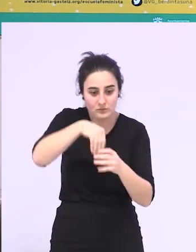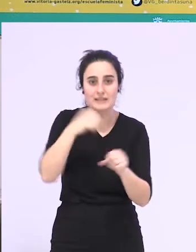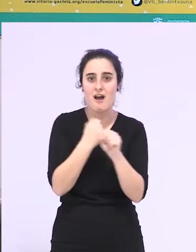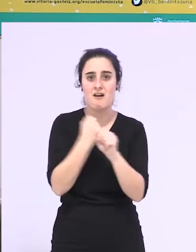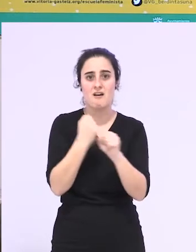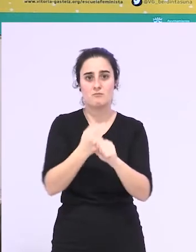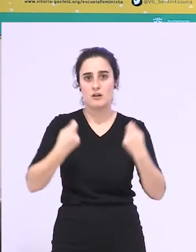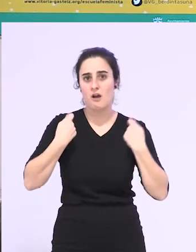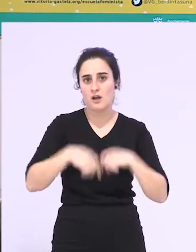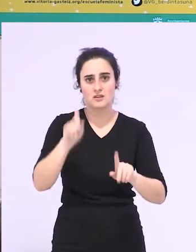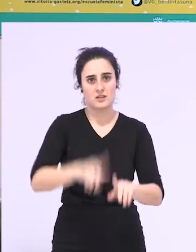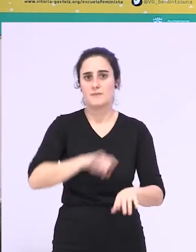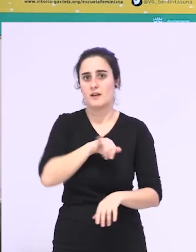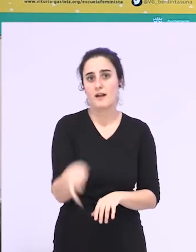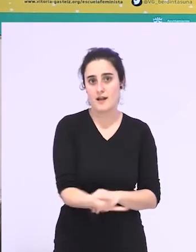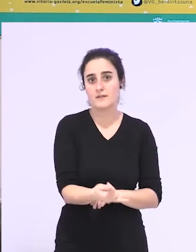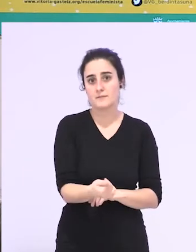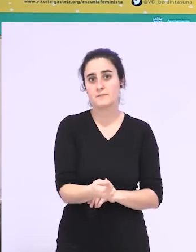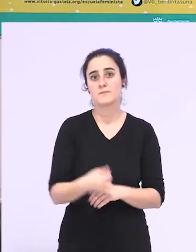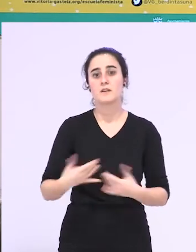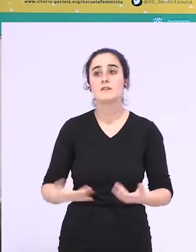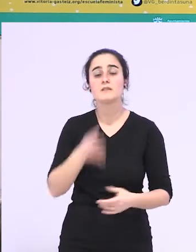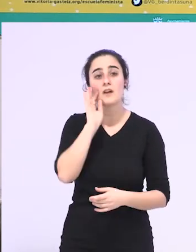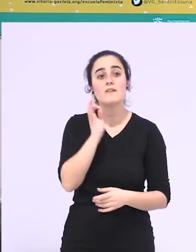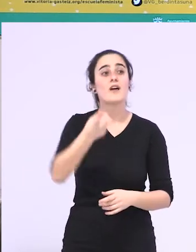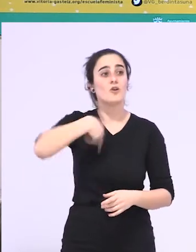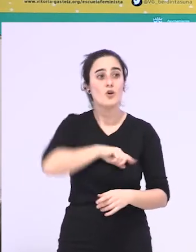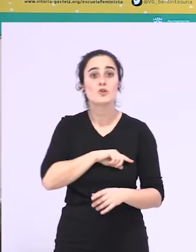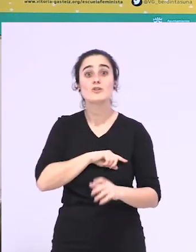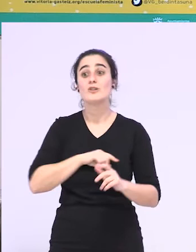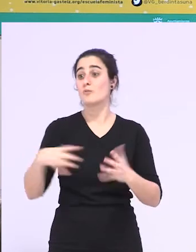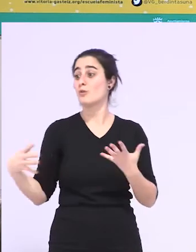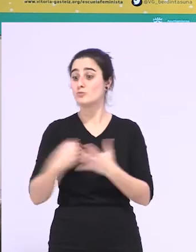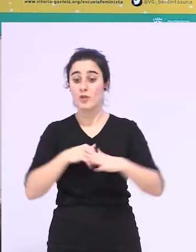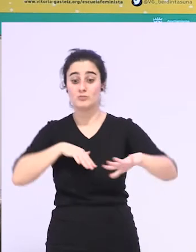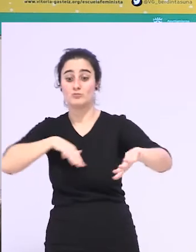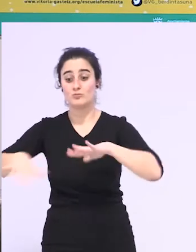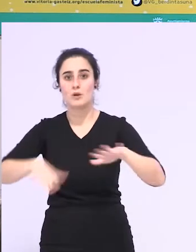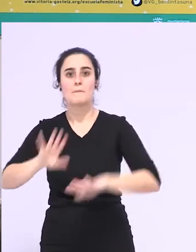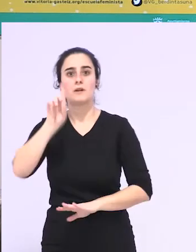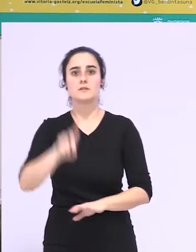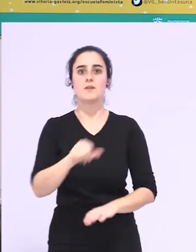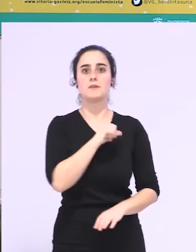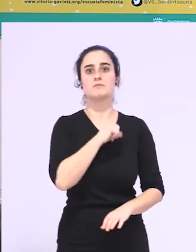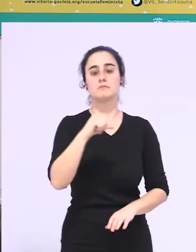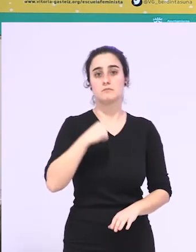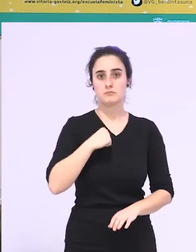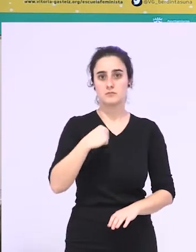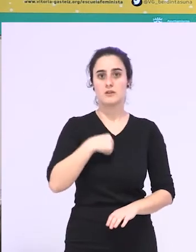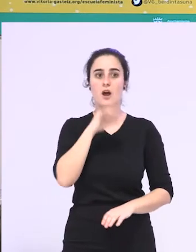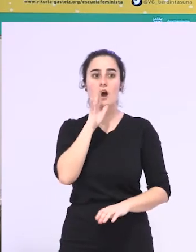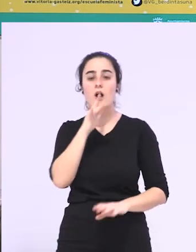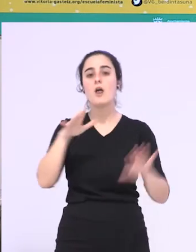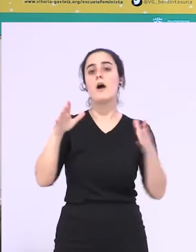Nolabait, gabiltza aro baten oso masiboki mugitzen garena, baina aldi berean oso individualki. Alegia, nien nago Twitterren, sofatik nire